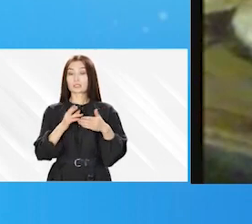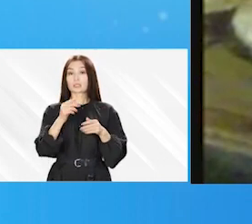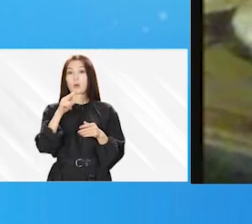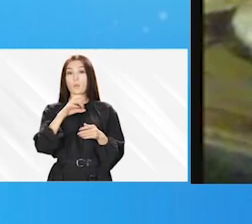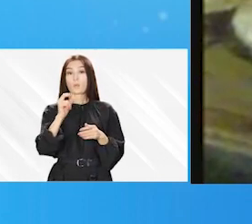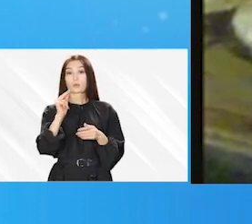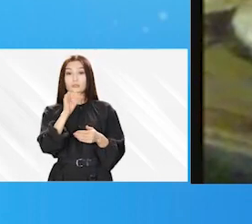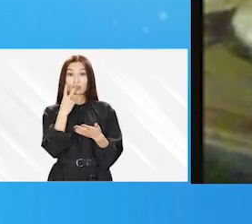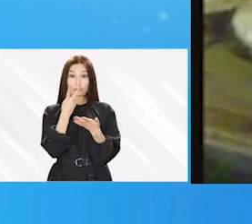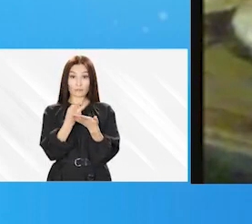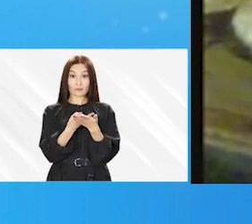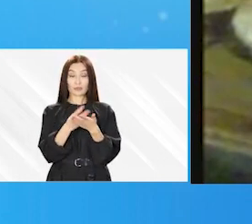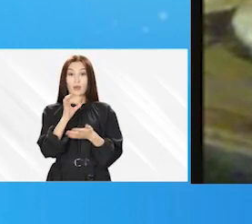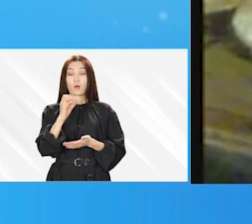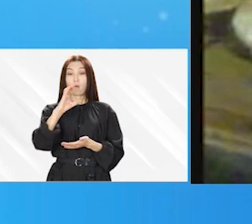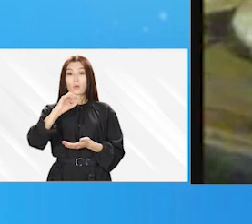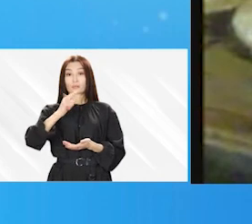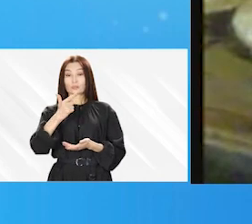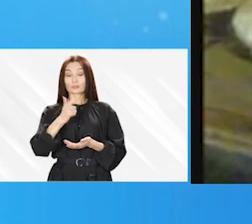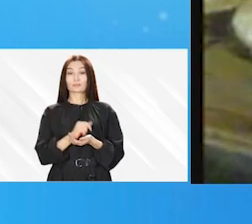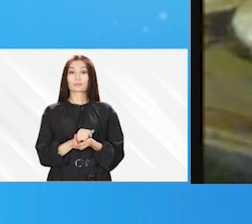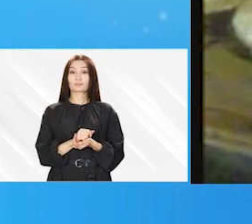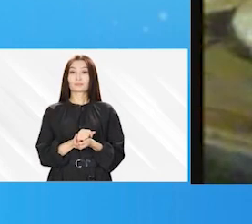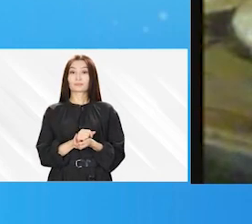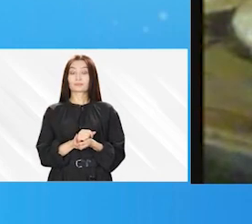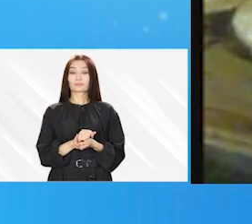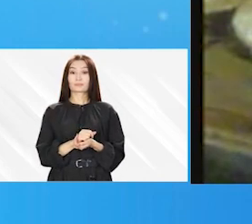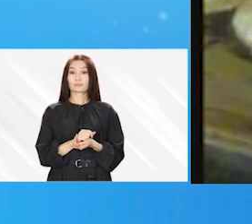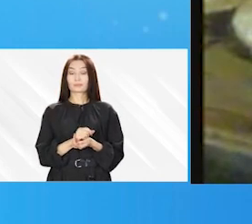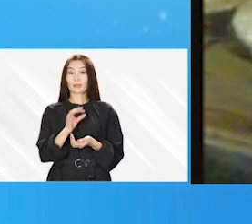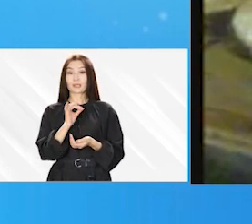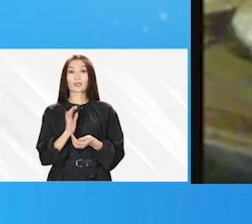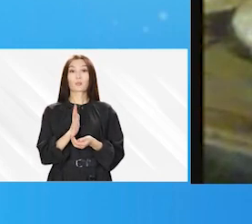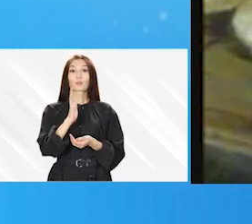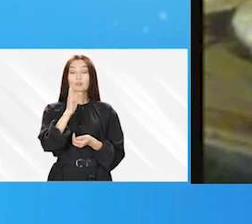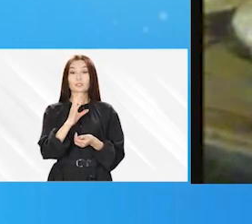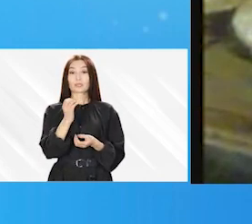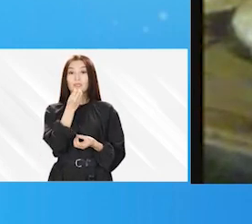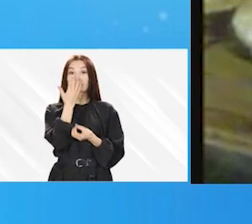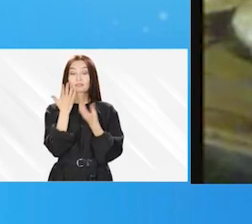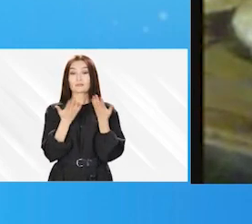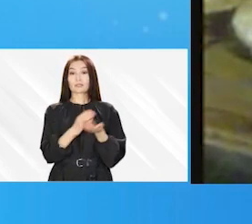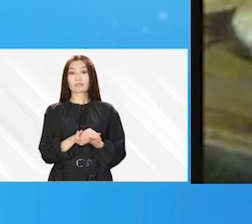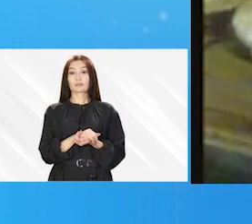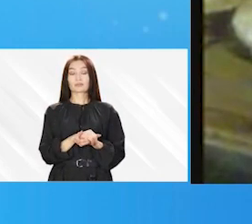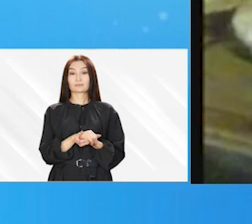видны зачаточная ось и будущее соцветия